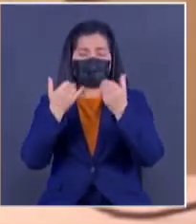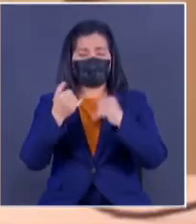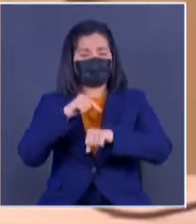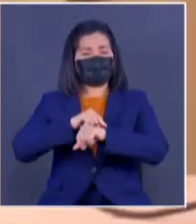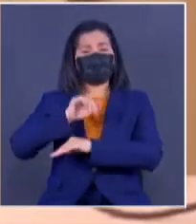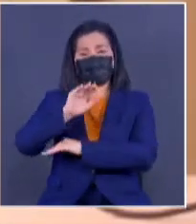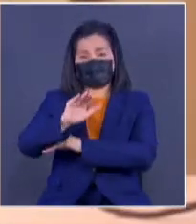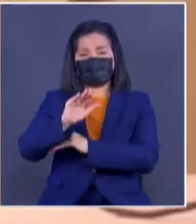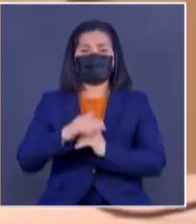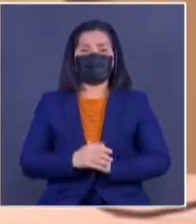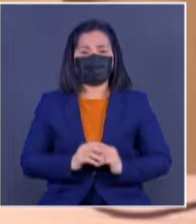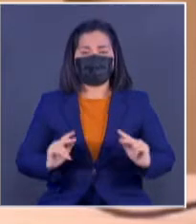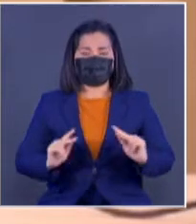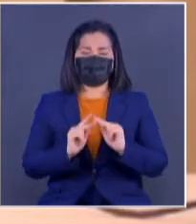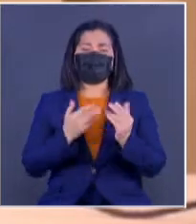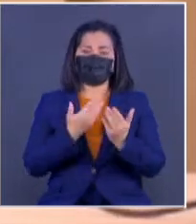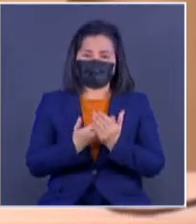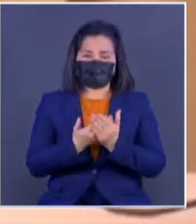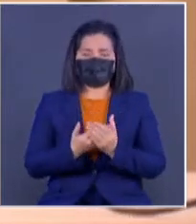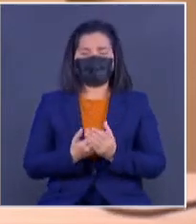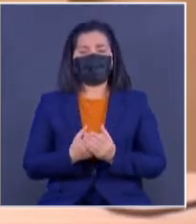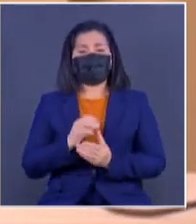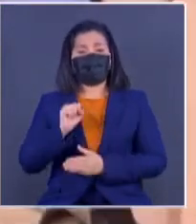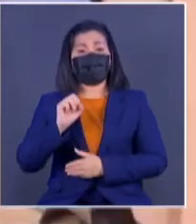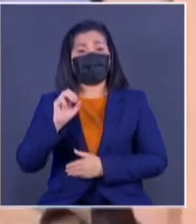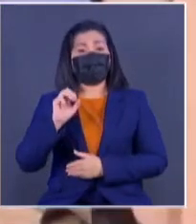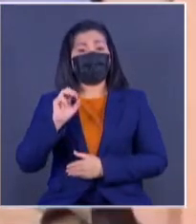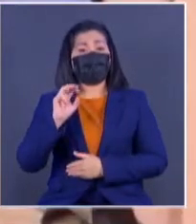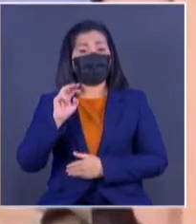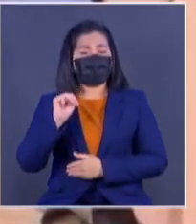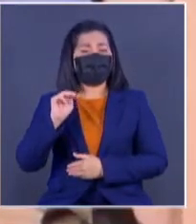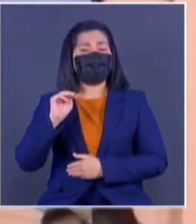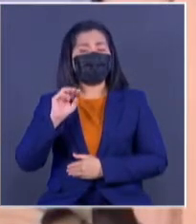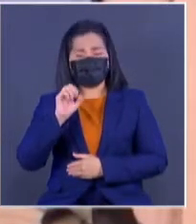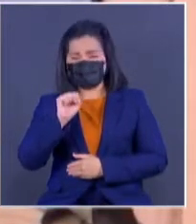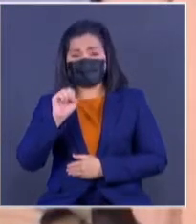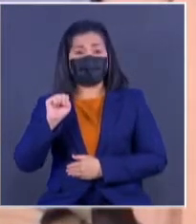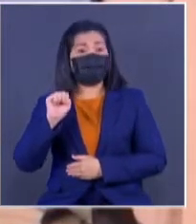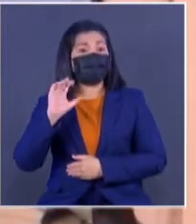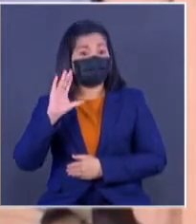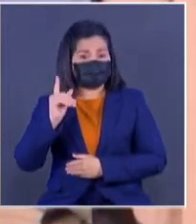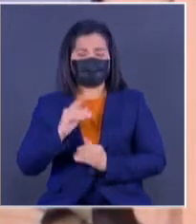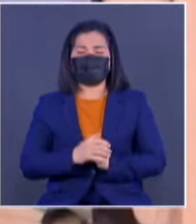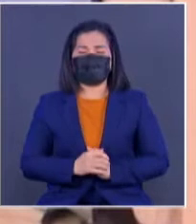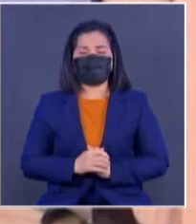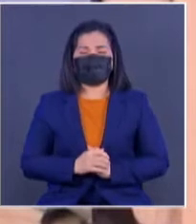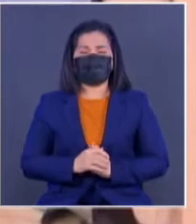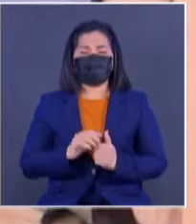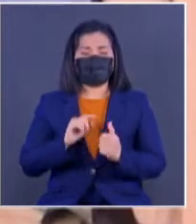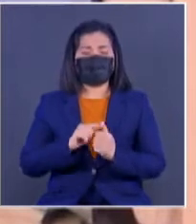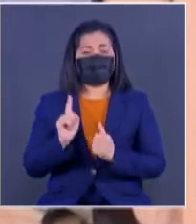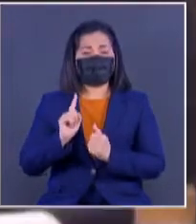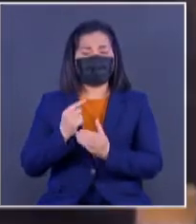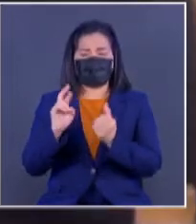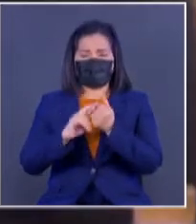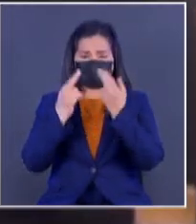นี้ก็คือทางกระทรวงการคลังสภาพัฒนาการเศรษฐกิจและสังคมแห่งชาติหรือว่าสสช.แล้วก็นายสุพัฒนพงษ์พันธ์มีชาวนะ